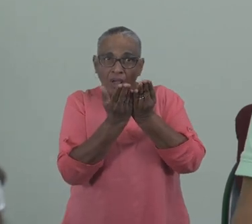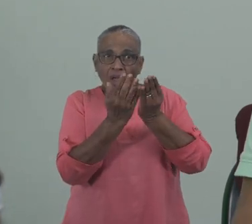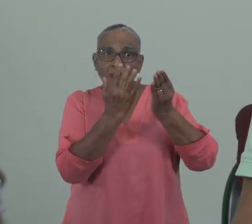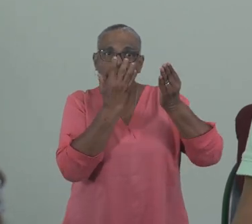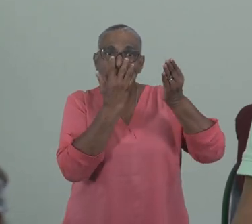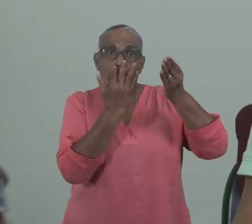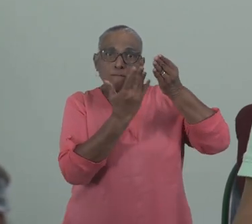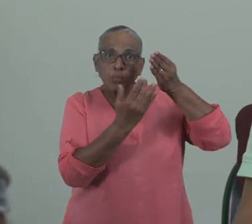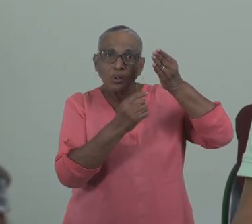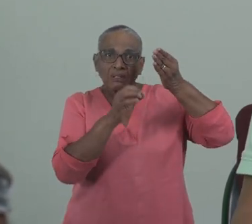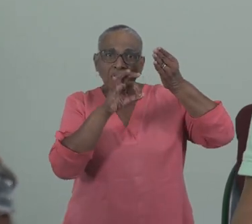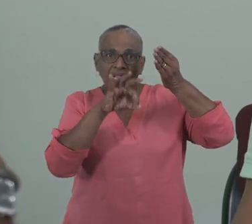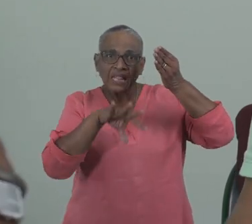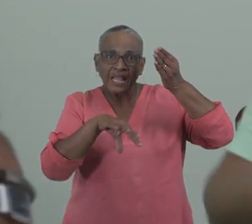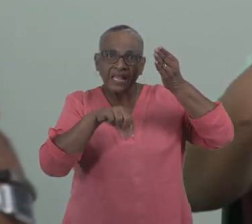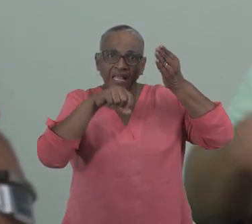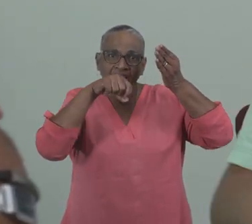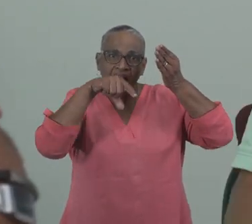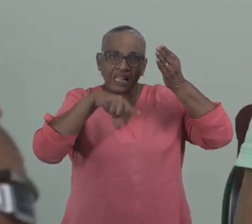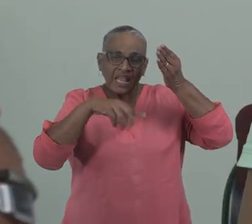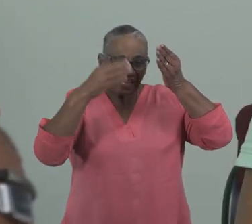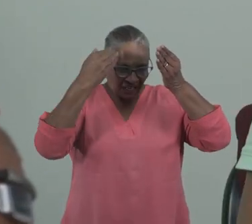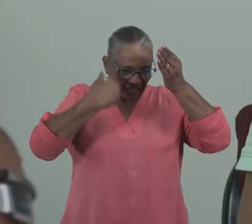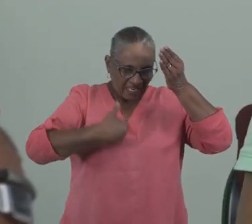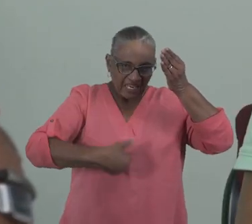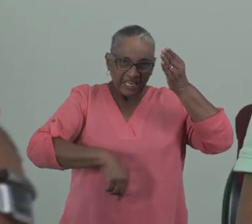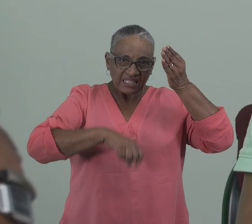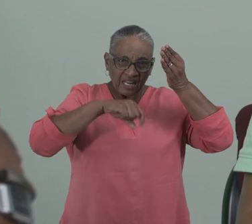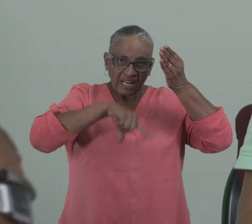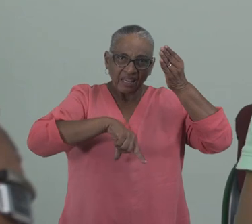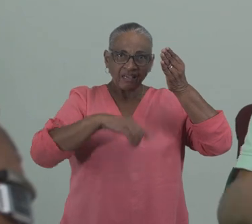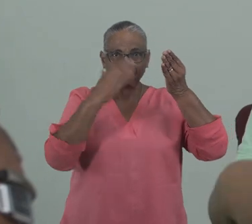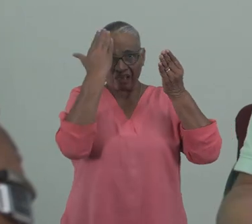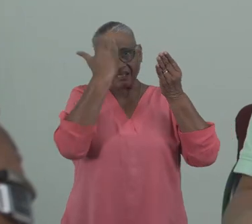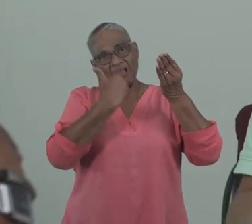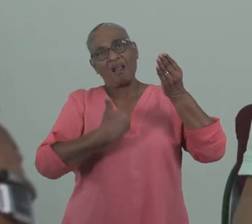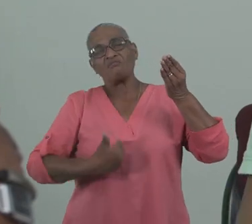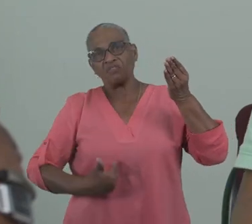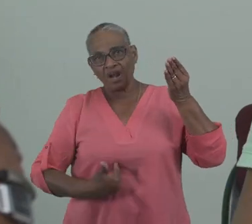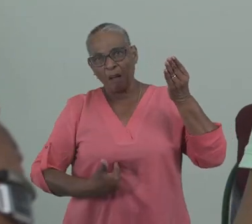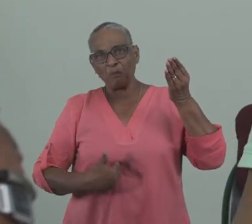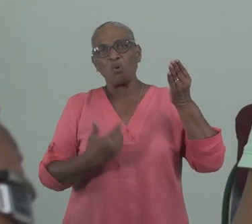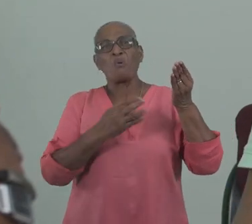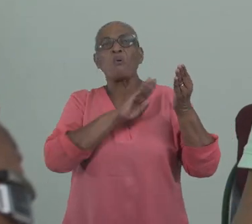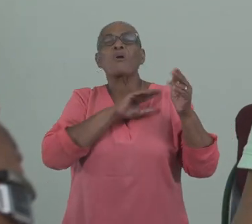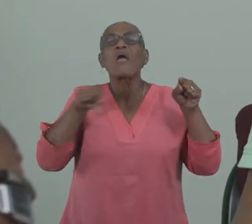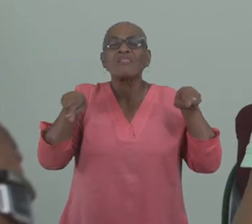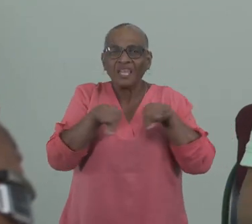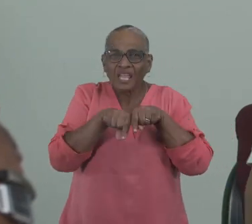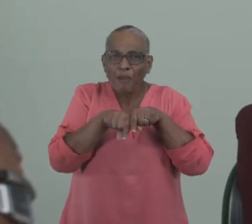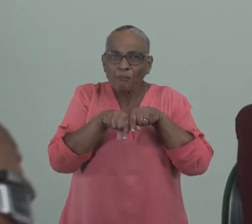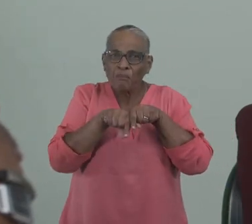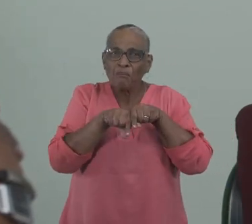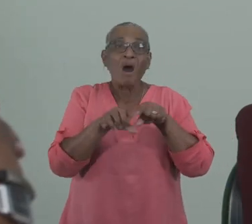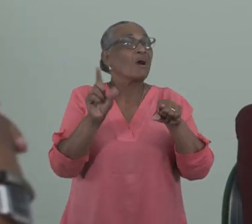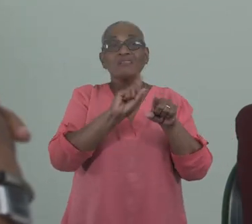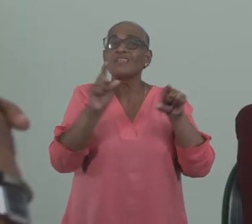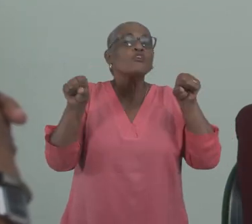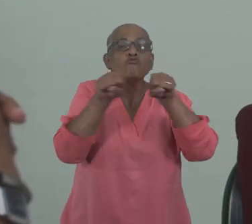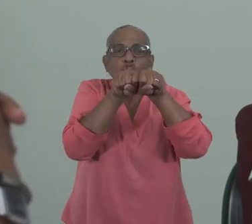de hersenen. En dan kan je dus ook verlamming krijgen, ook malingering. Maar dan is het